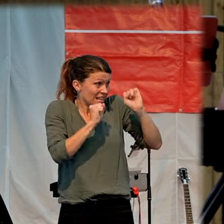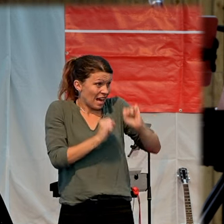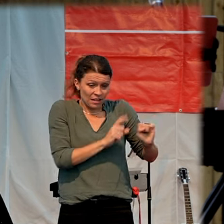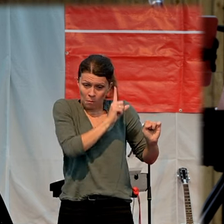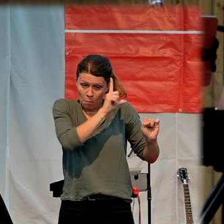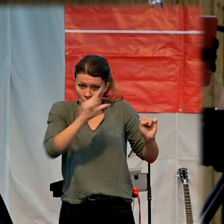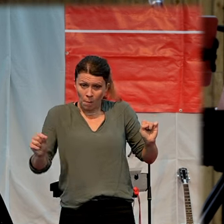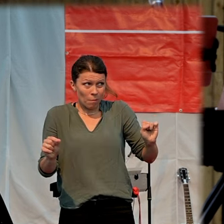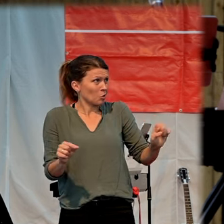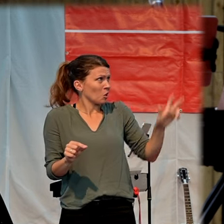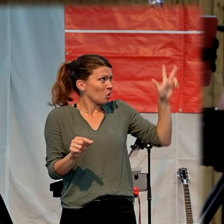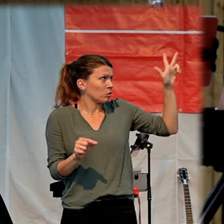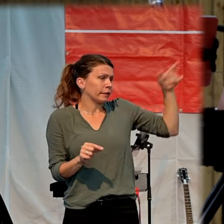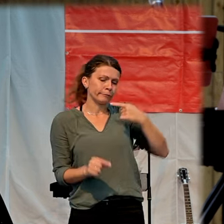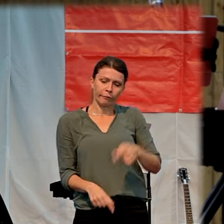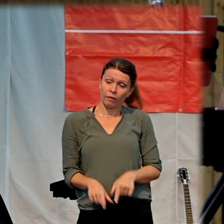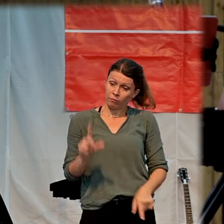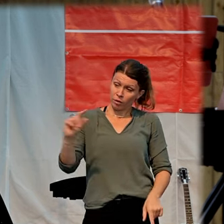wohlgesonnen ist?